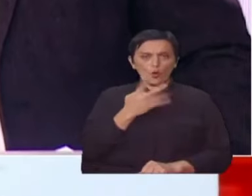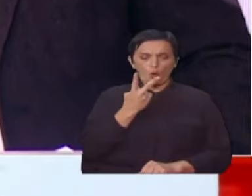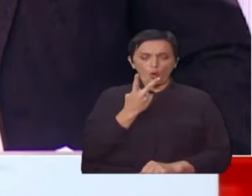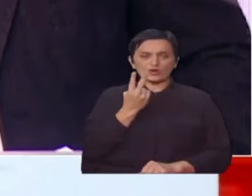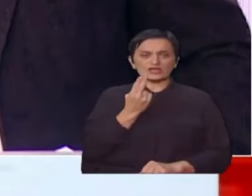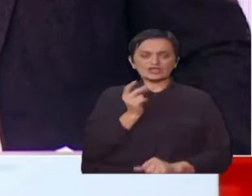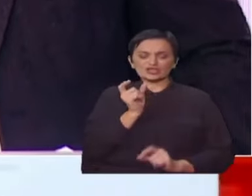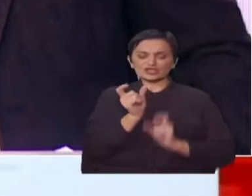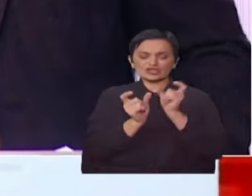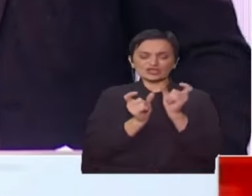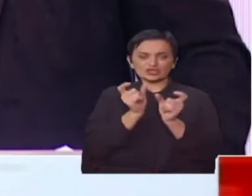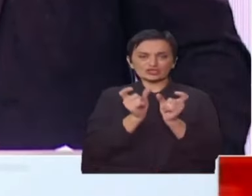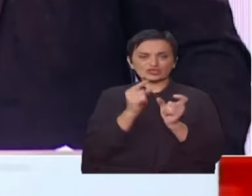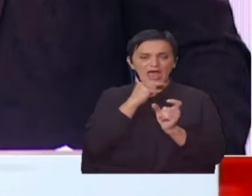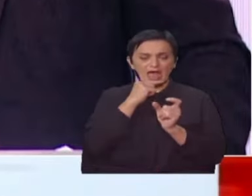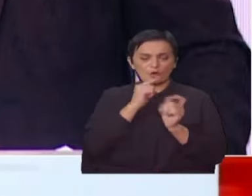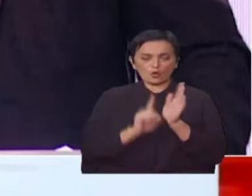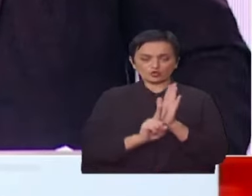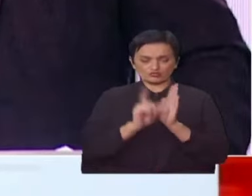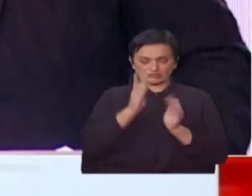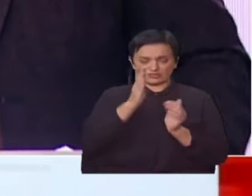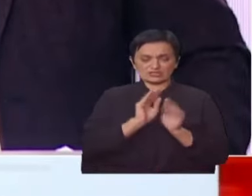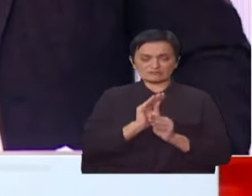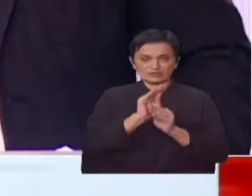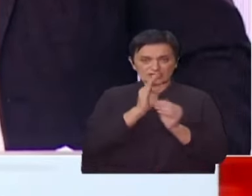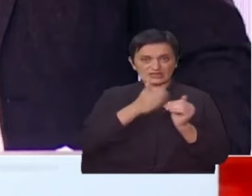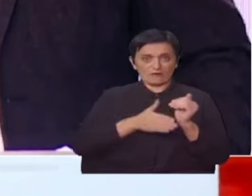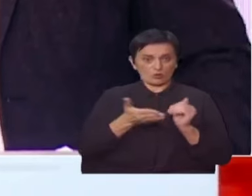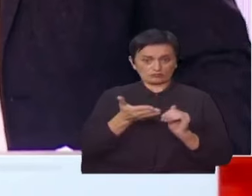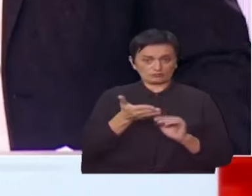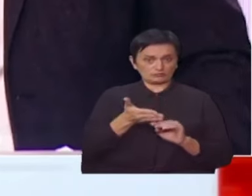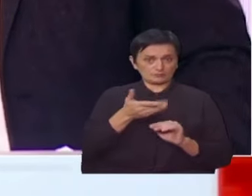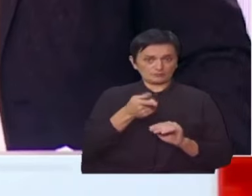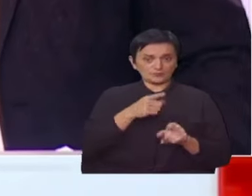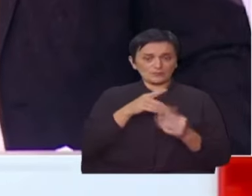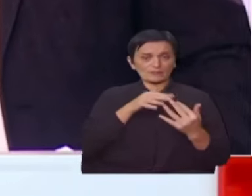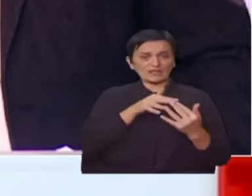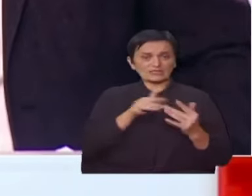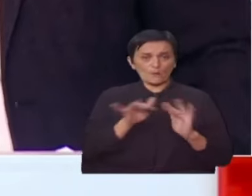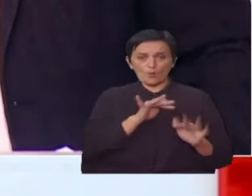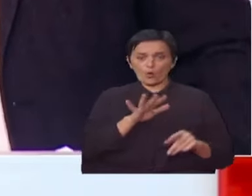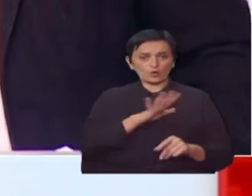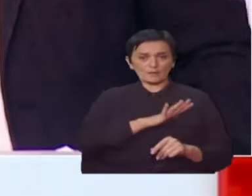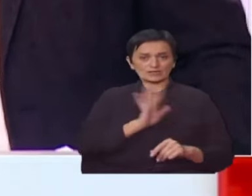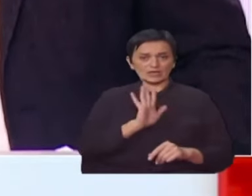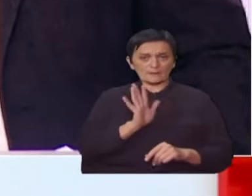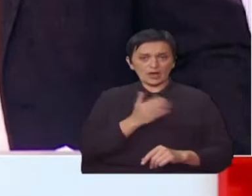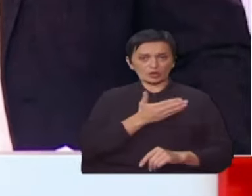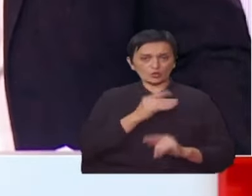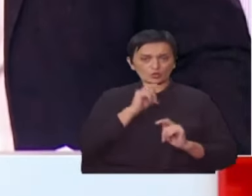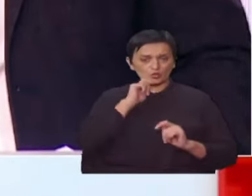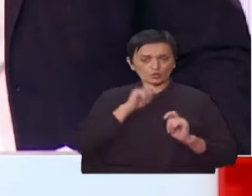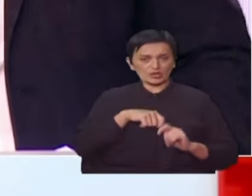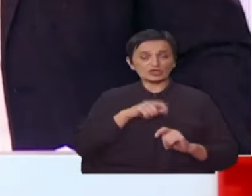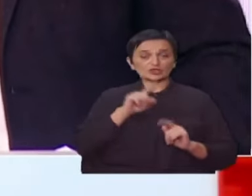ორნიშნა ეკონომიკური ზრდით დავასრულეთ. მაშინ ხომ არ იყო ეს საომარი მოქმედება